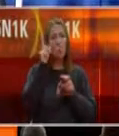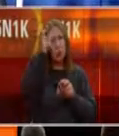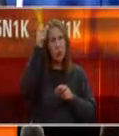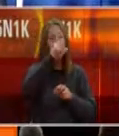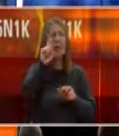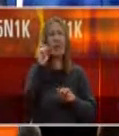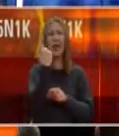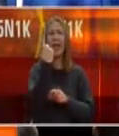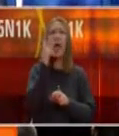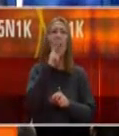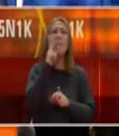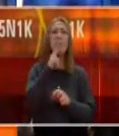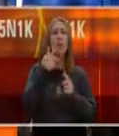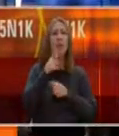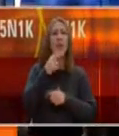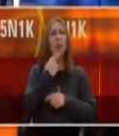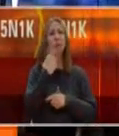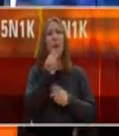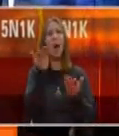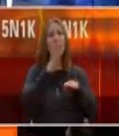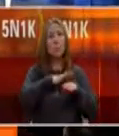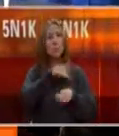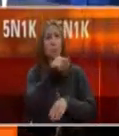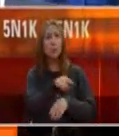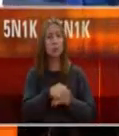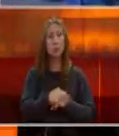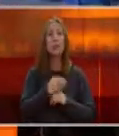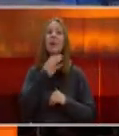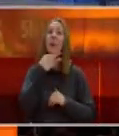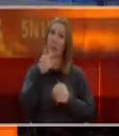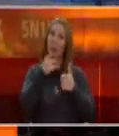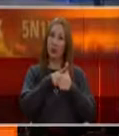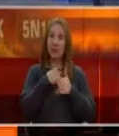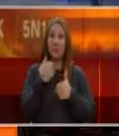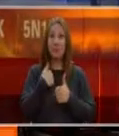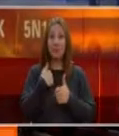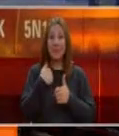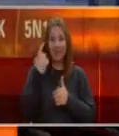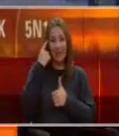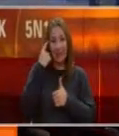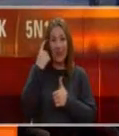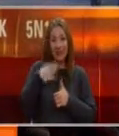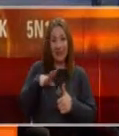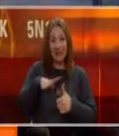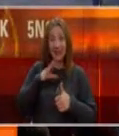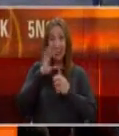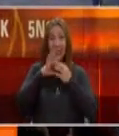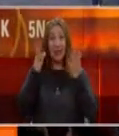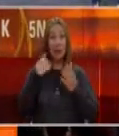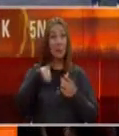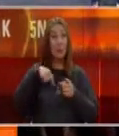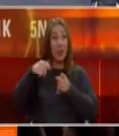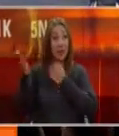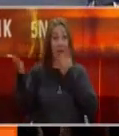yaşatmaya çalışıyorsunuz. Kadınlar olarak neler yapıyorsunuz teşekkür acaba? Teşekkür ediyorum. Öncelikle bizleri tanımak istediğinizden dolayı, bizleri